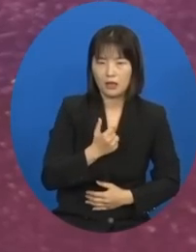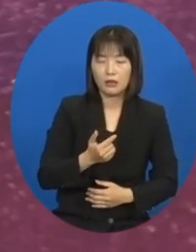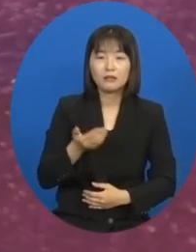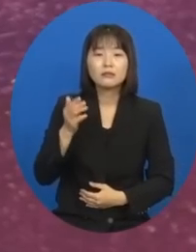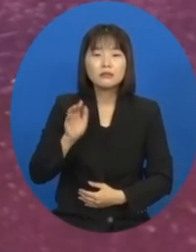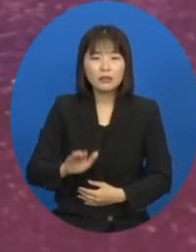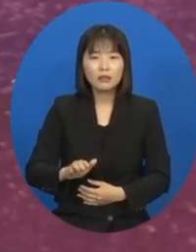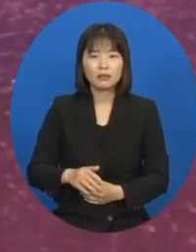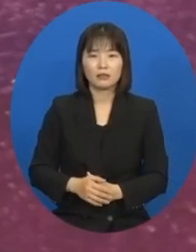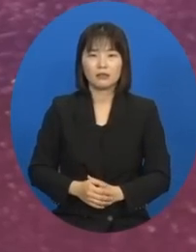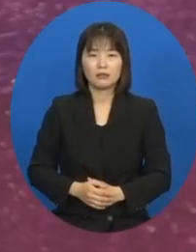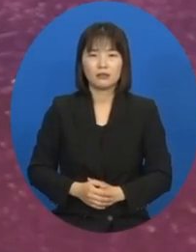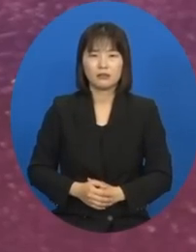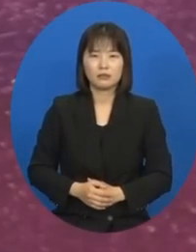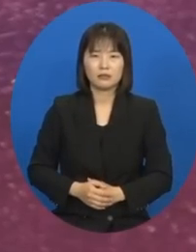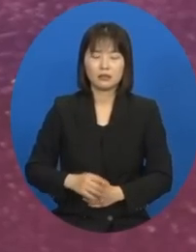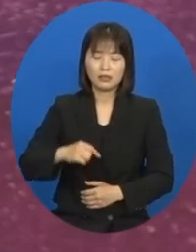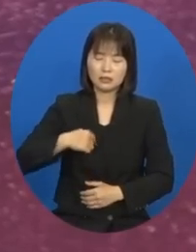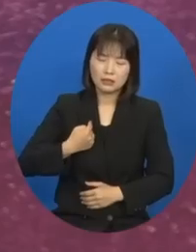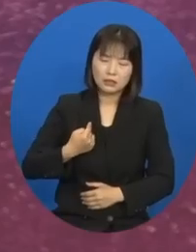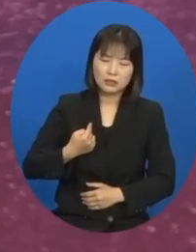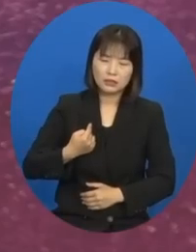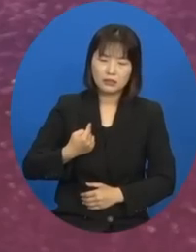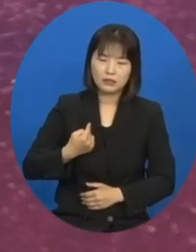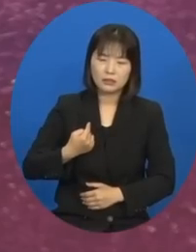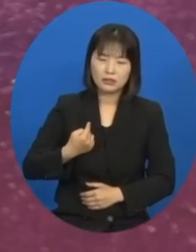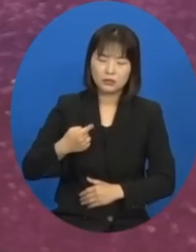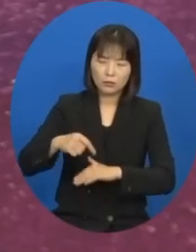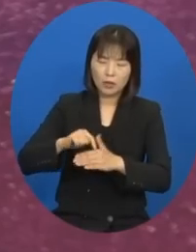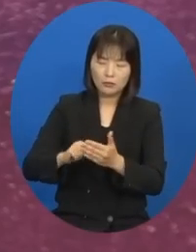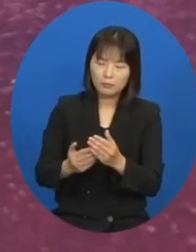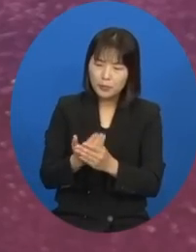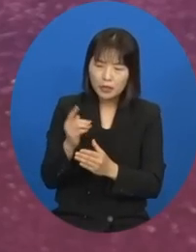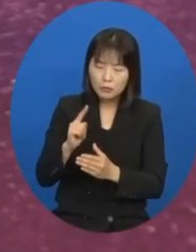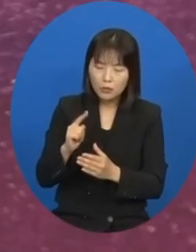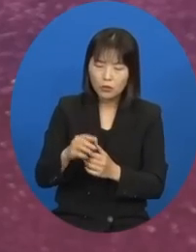그런데 자신이 그런 마음이 들었대요 유다는은